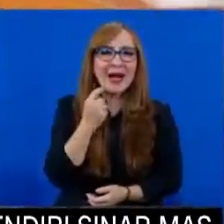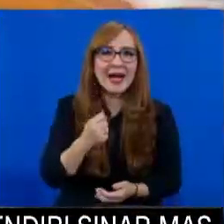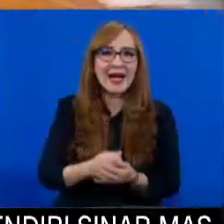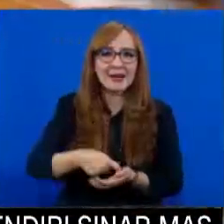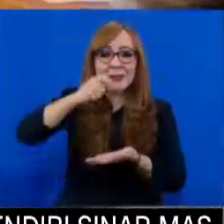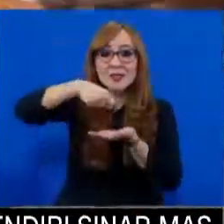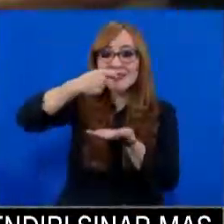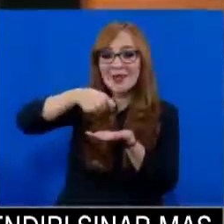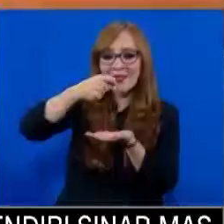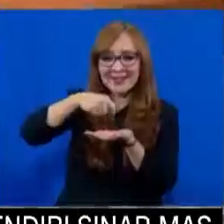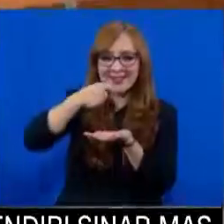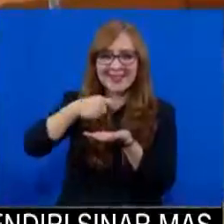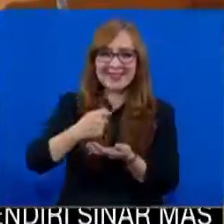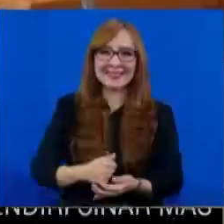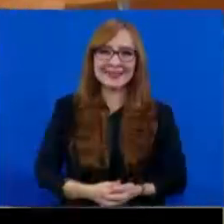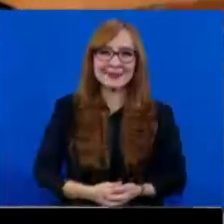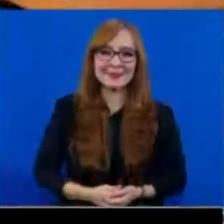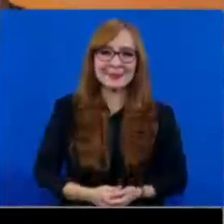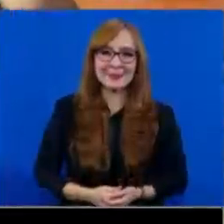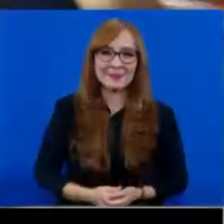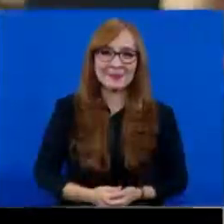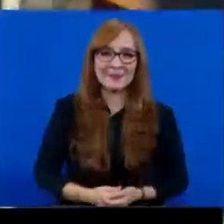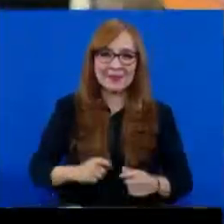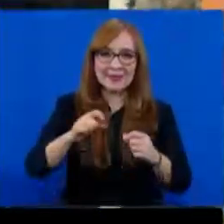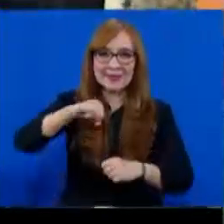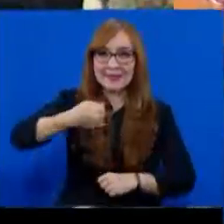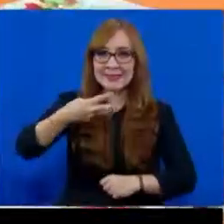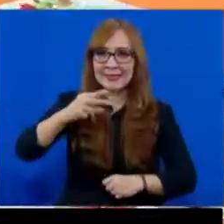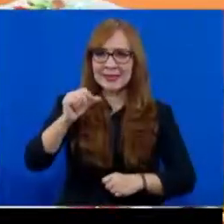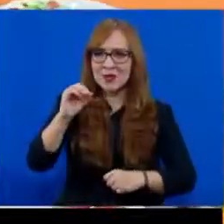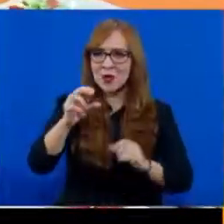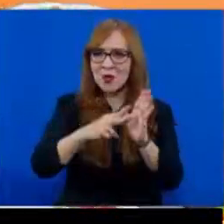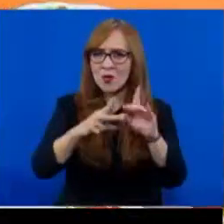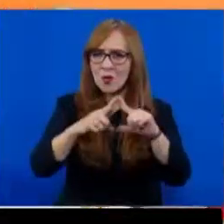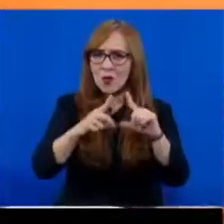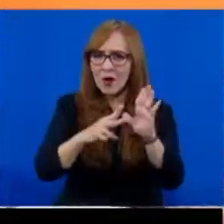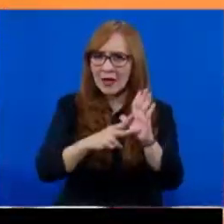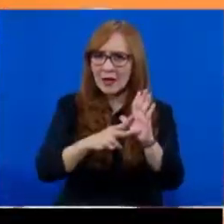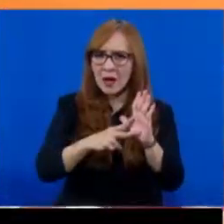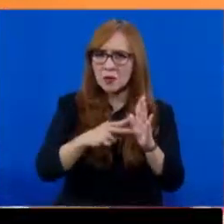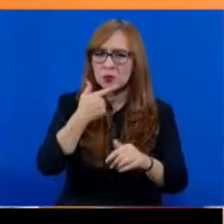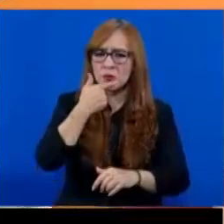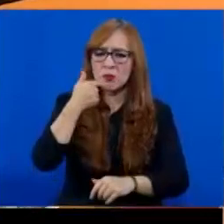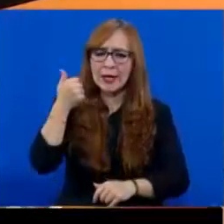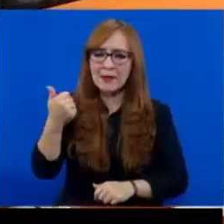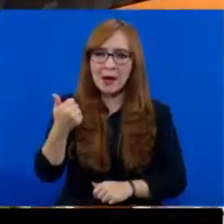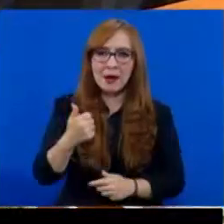masak. Jeroan sapinya lumer di mulut. Jeroannya?